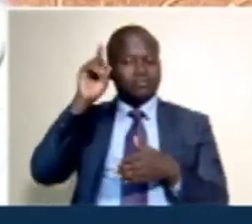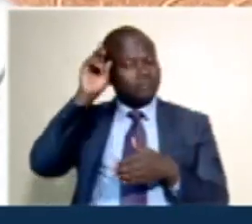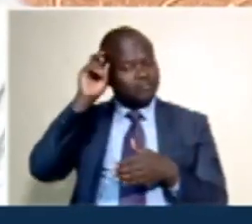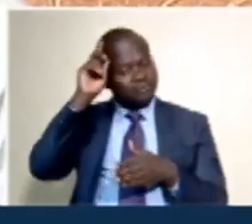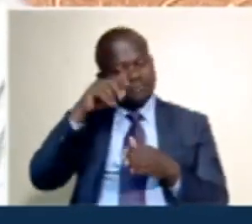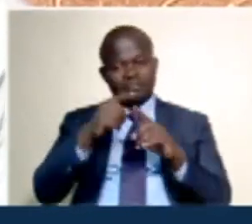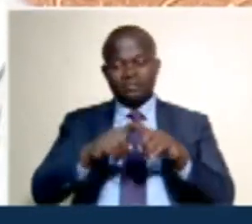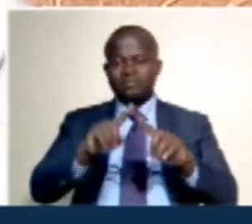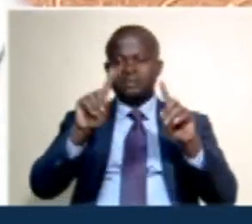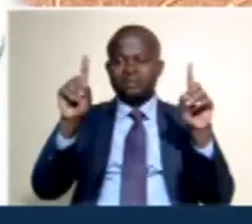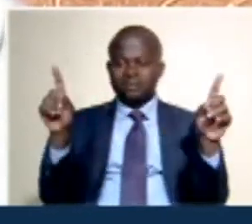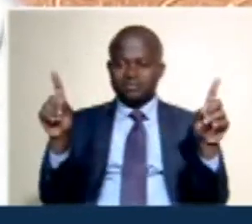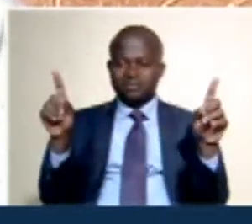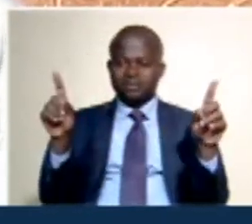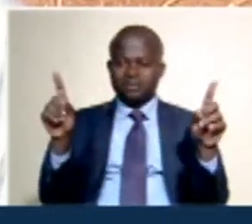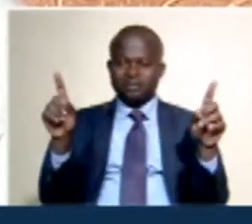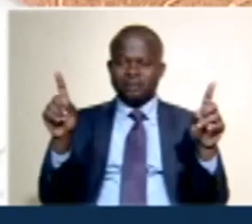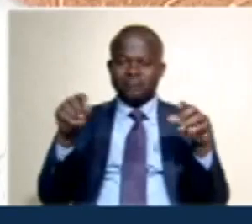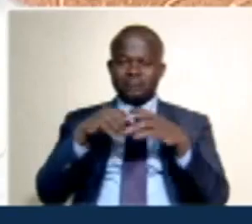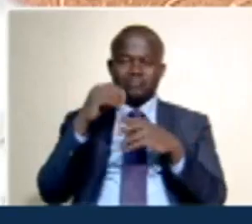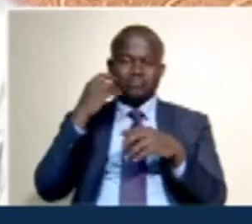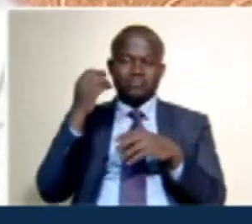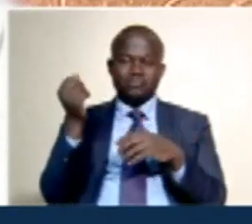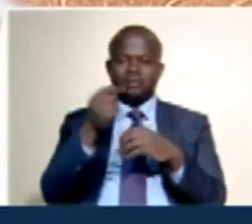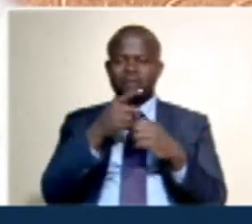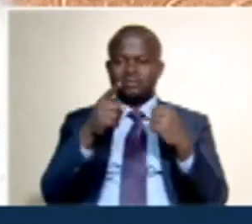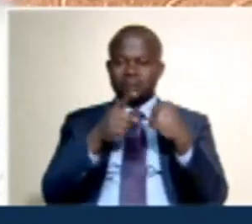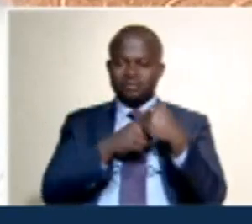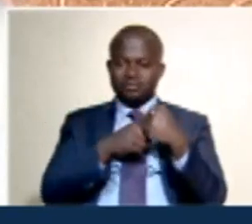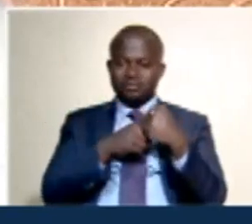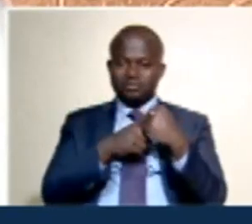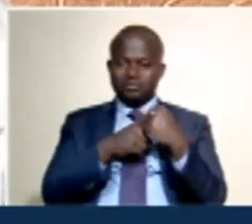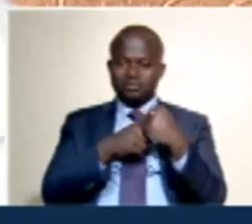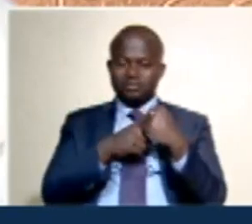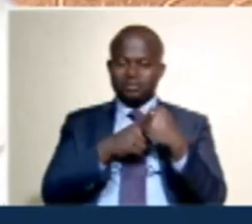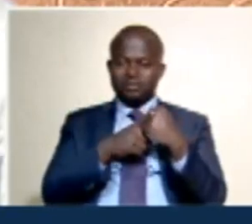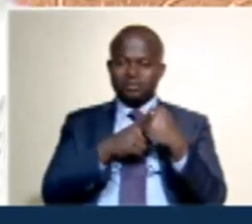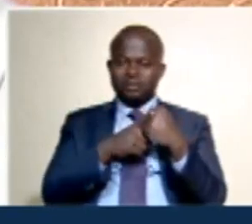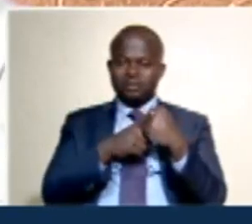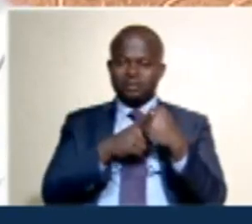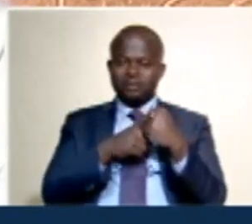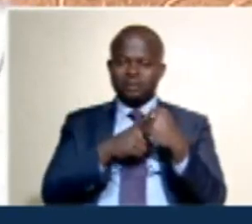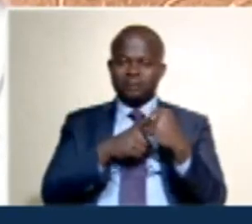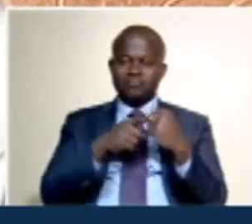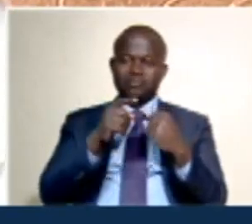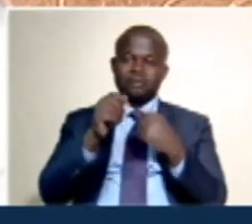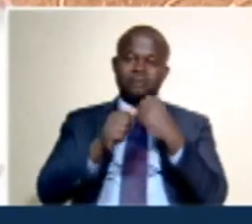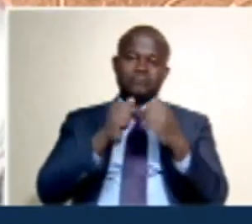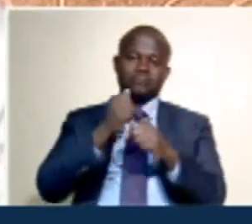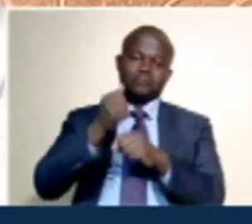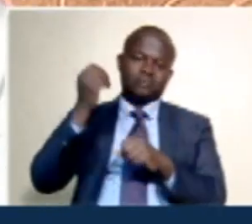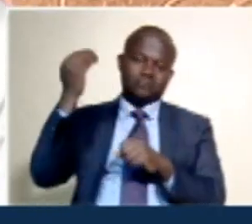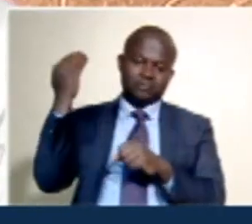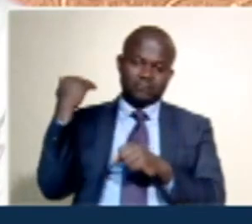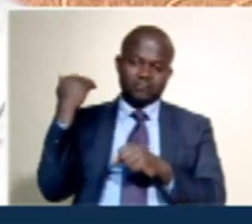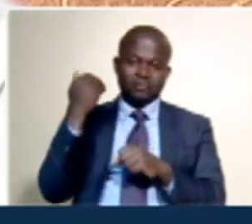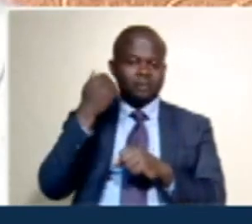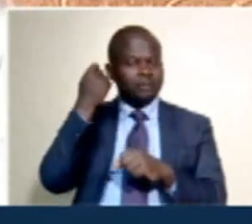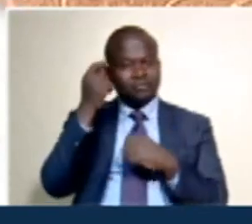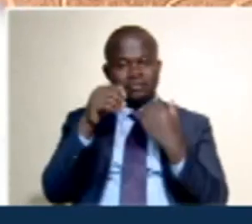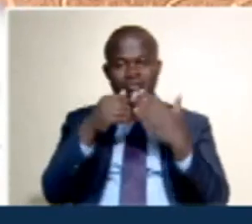twaratandukanye mu kwezi kwa gatandatu uriya mwaka warangiye ndumvuye